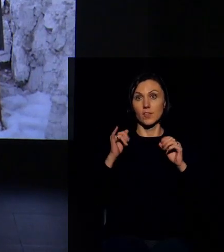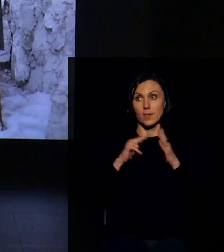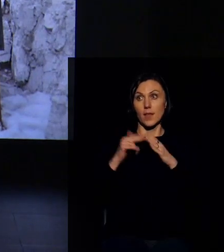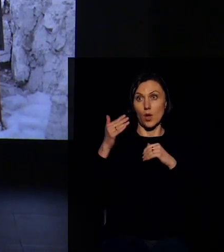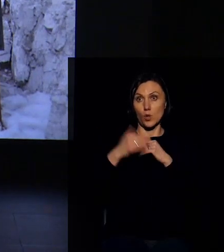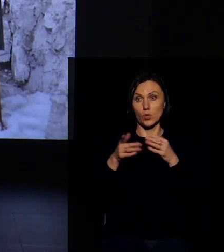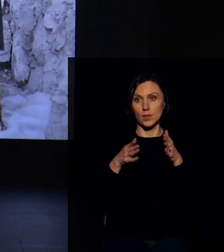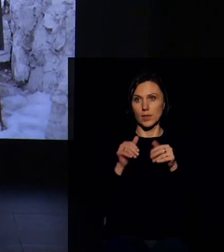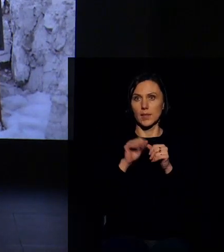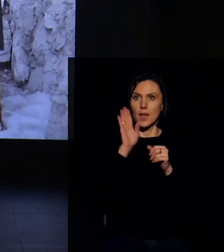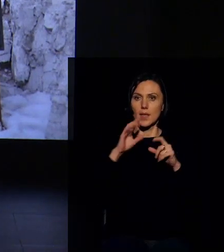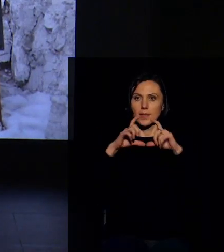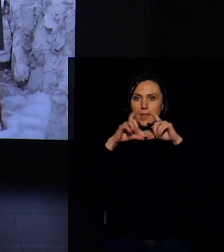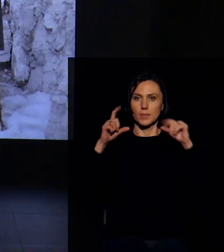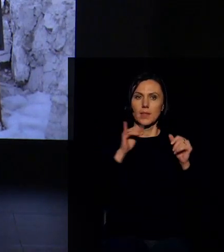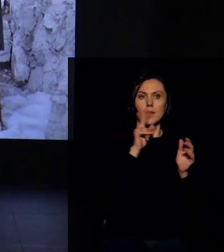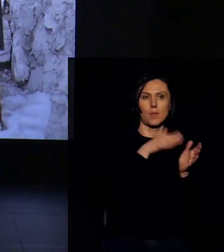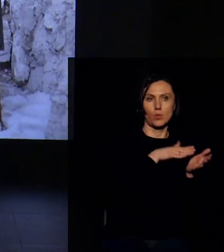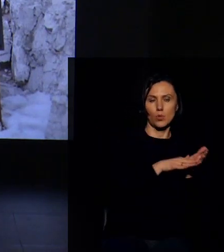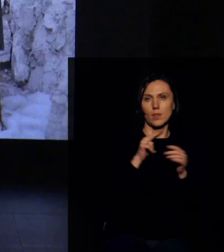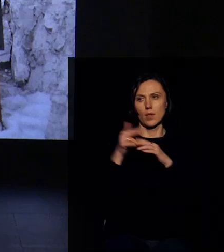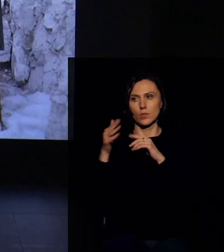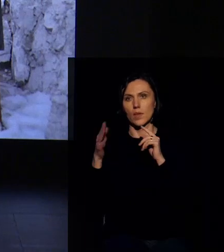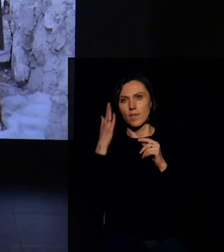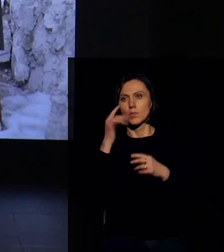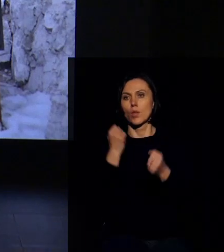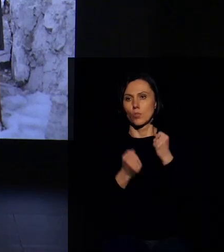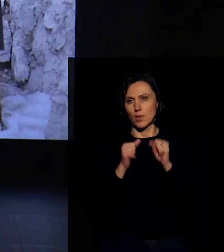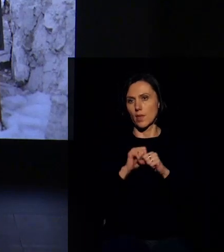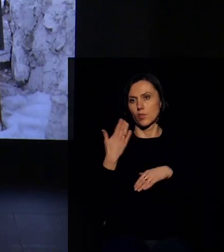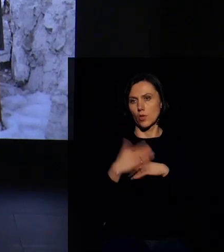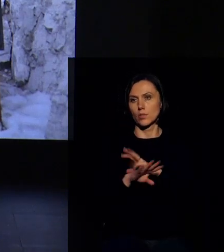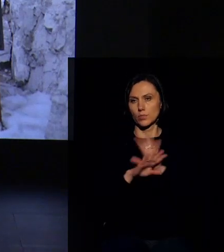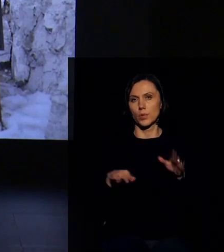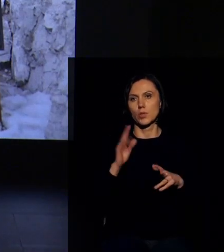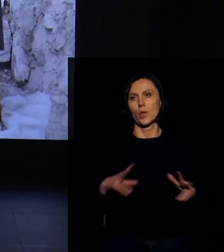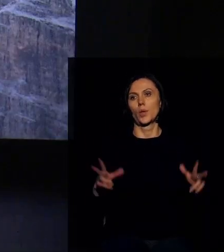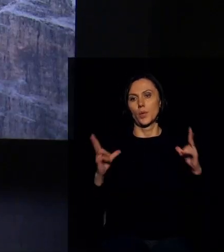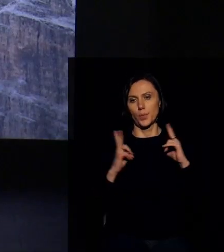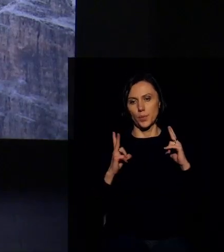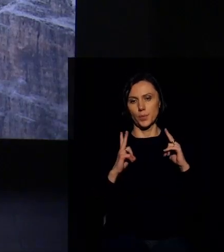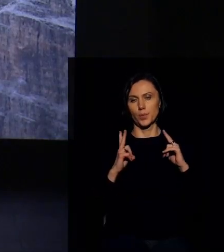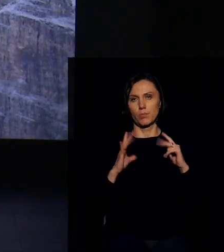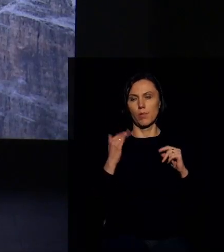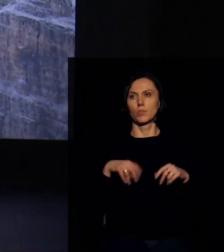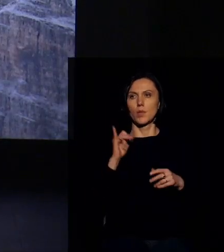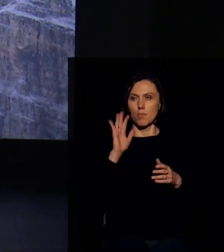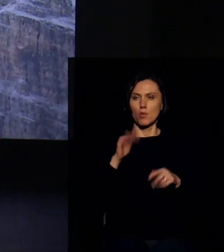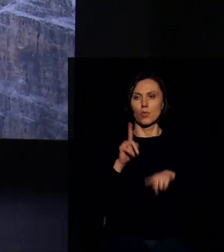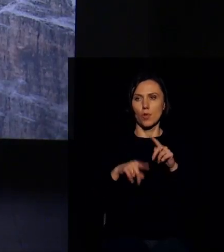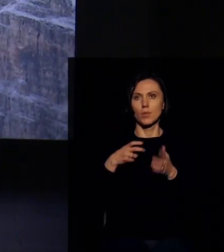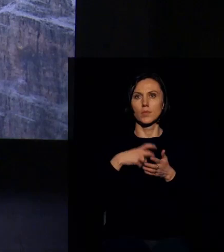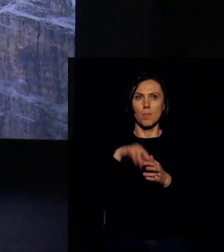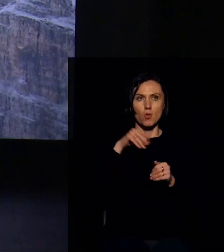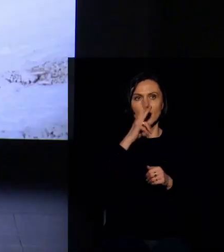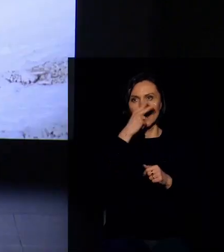wiaferaty jest taka sama tablica jak na początku. Wiemy, że trudności skończyły się, że możemy odetchnąć, wyprostować się i ruszyć,